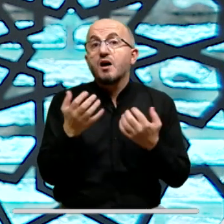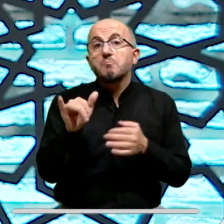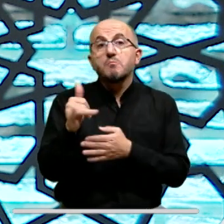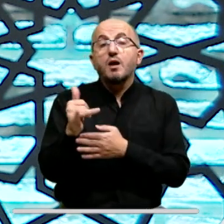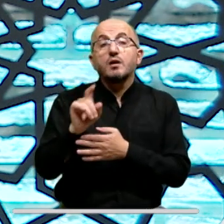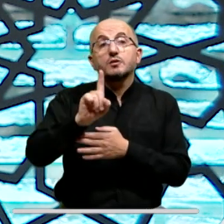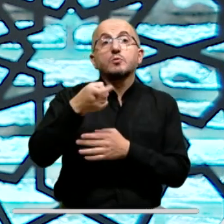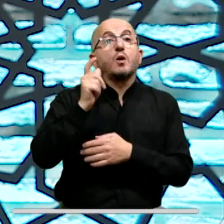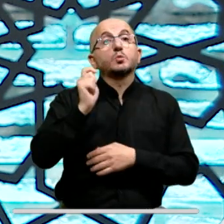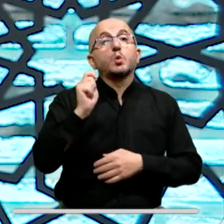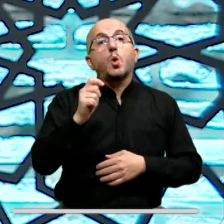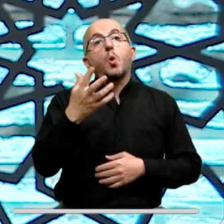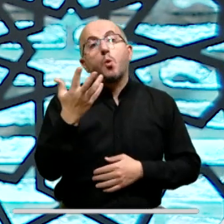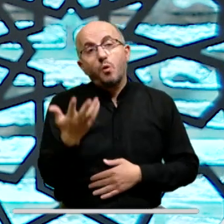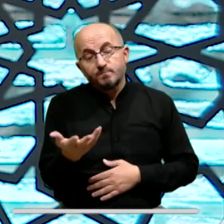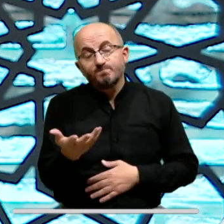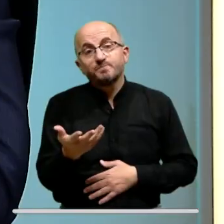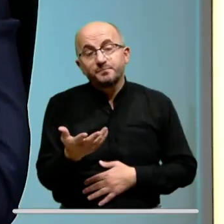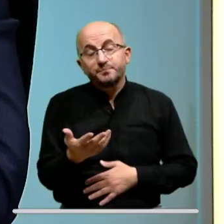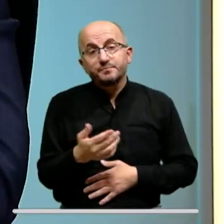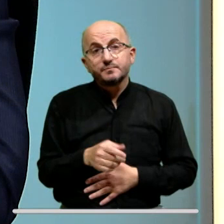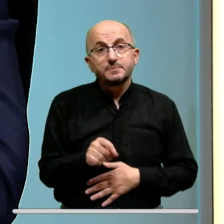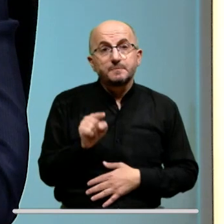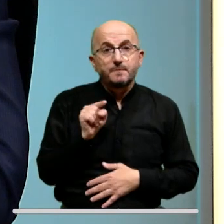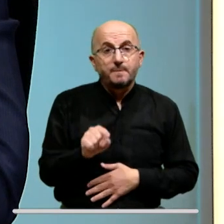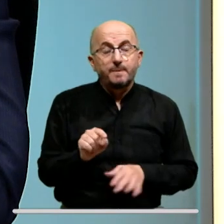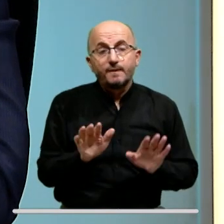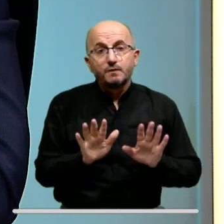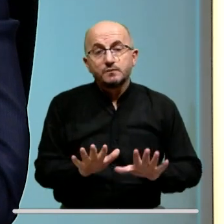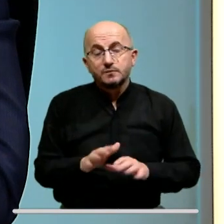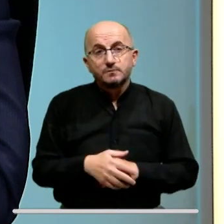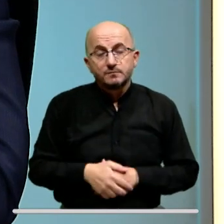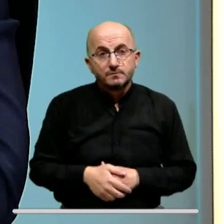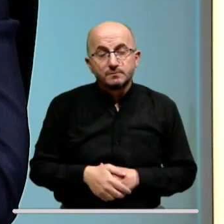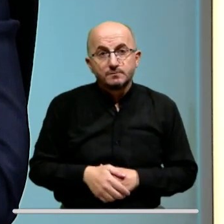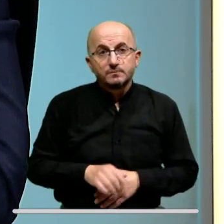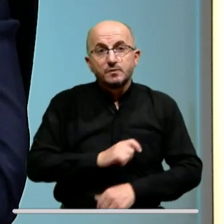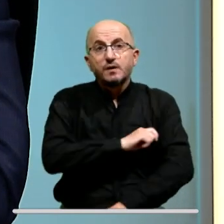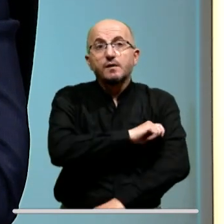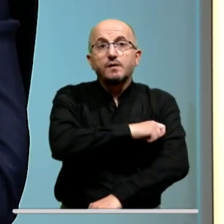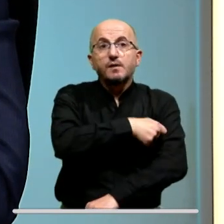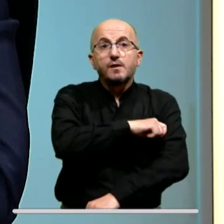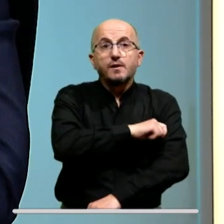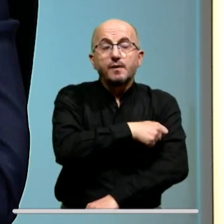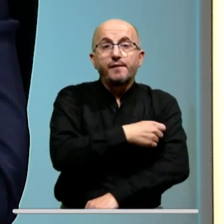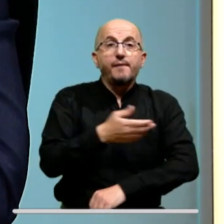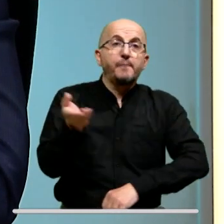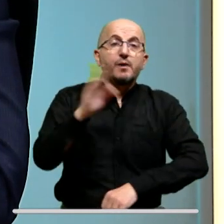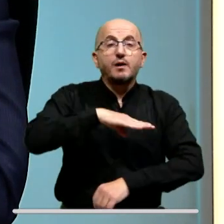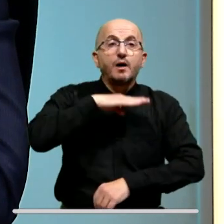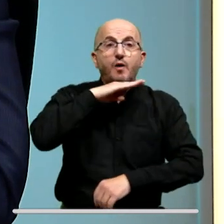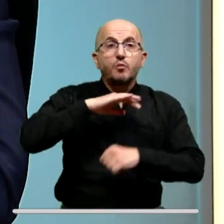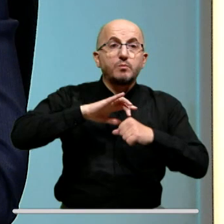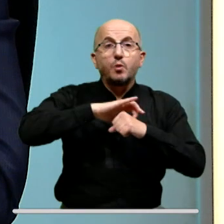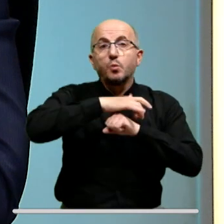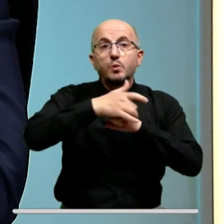olabilir. Bu durumda ne yapsınlar? Şimdi bu durumda Almanya'da da veya başka Avrupa